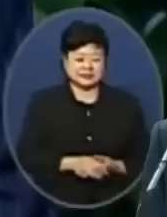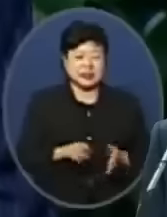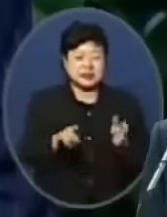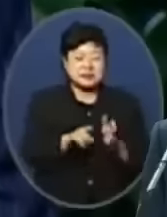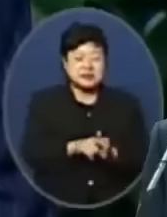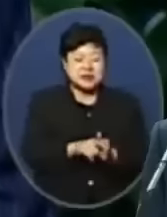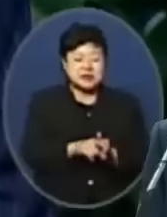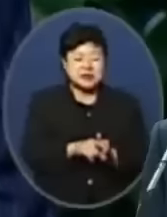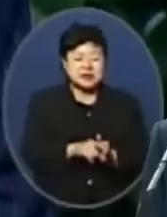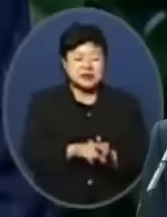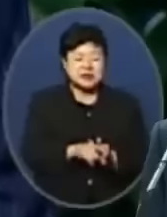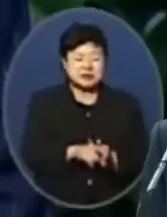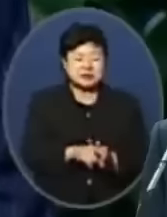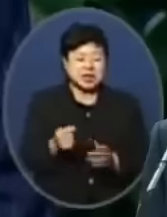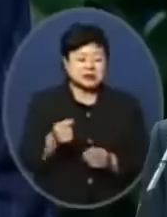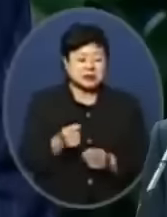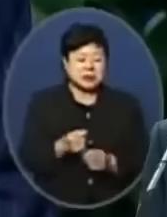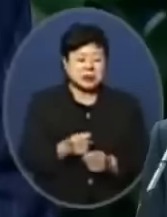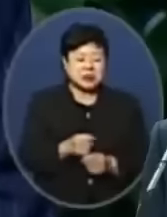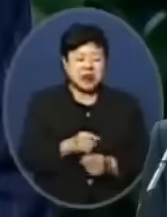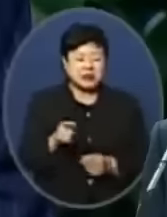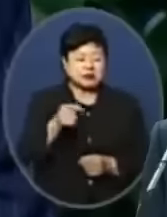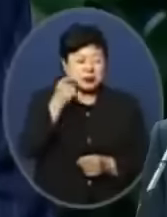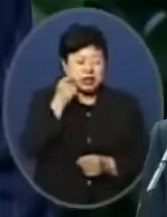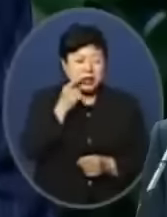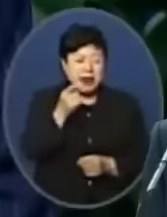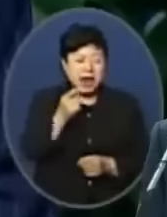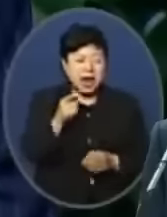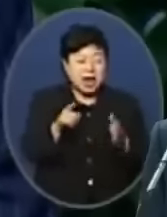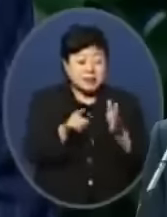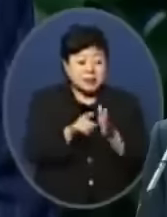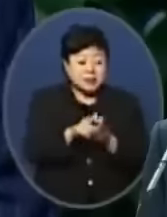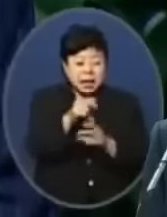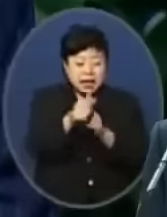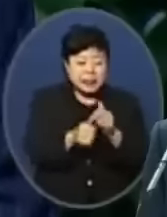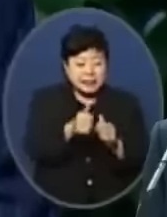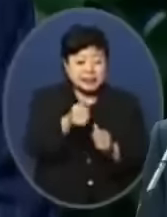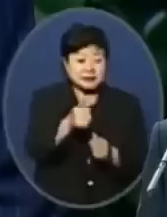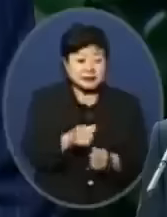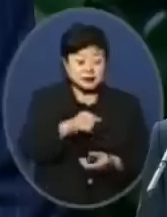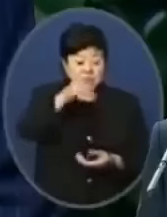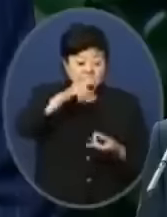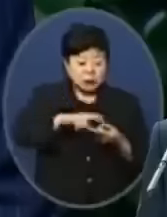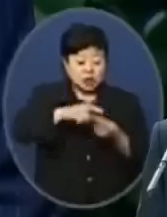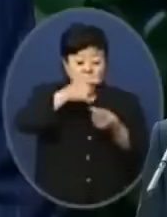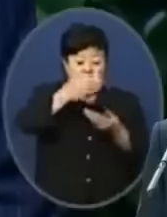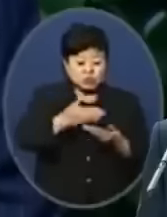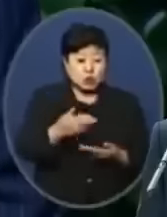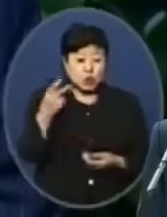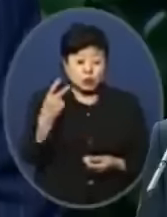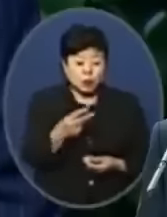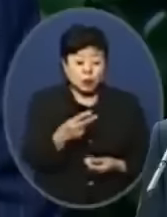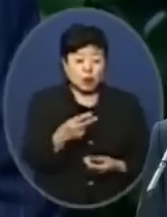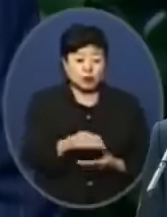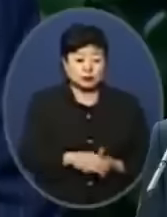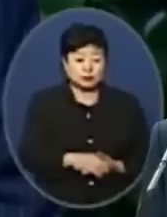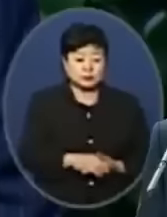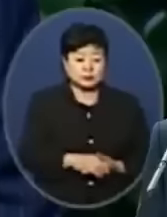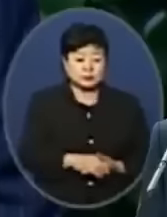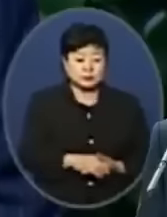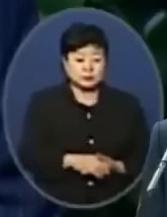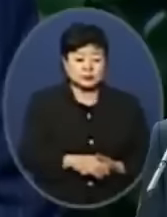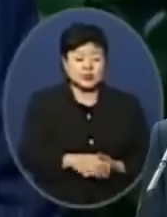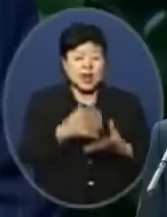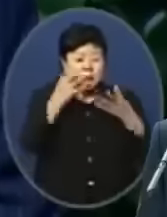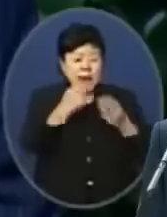너 믿음 가지고 아무것도 할 수 없다 그렇게 말하는데, 믿음이 하나님이 분량대로 주셨을 뿐 아니라